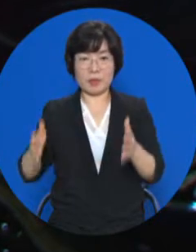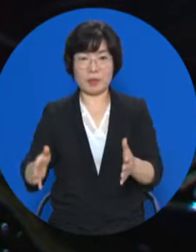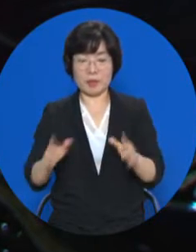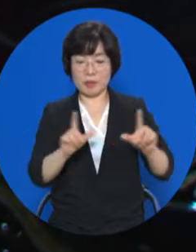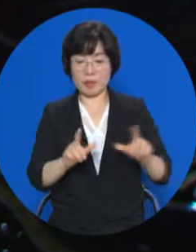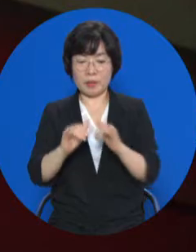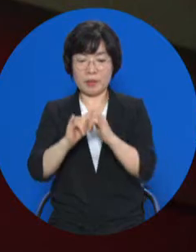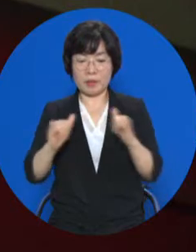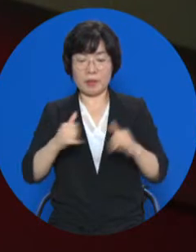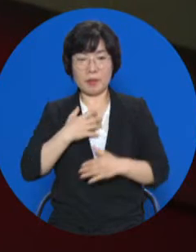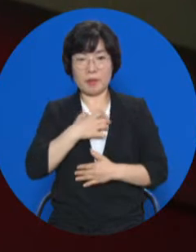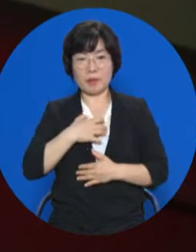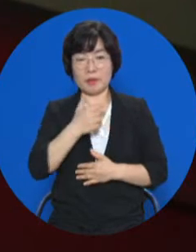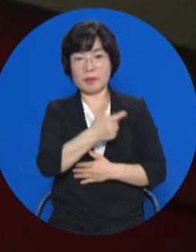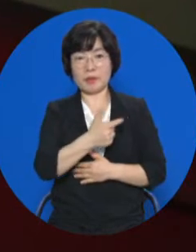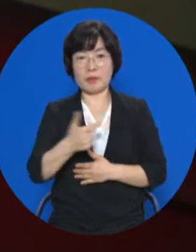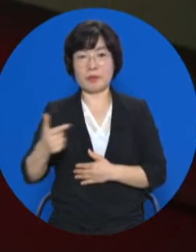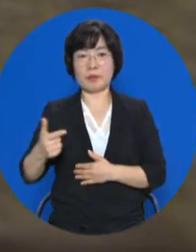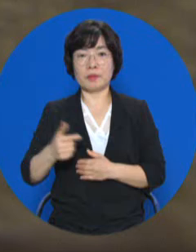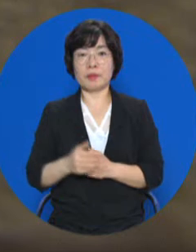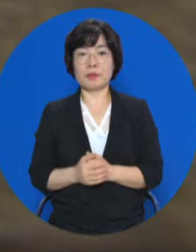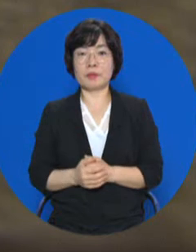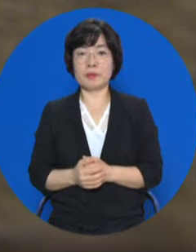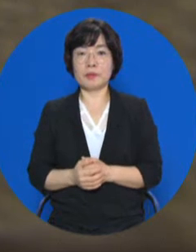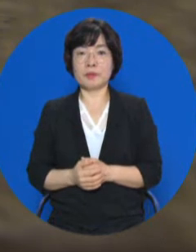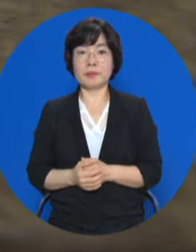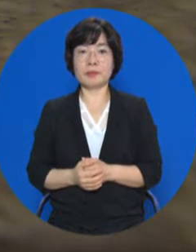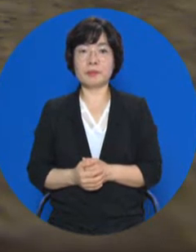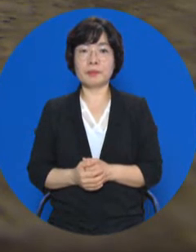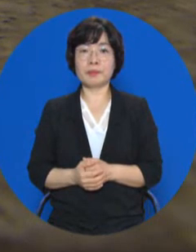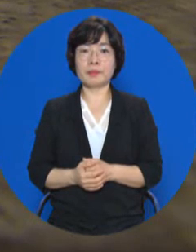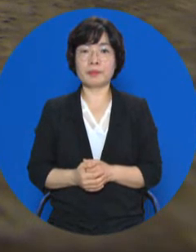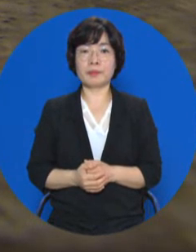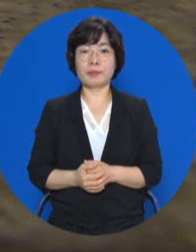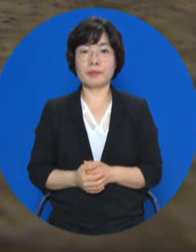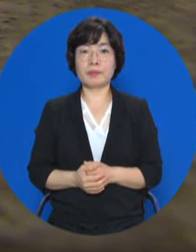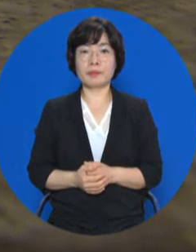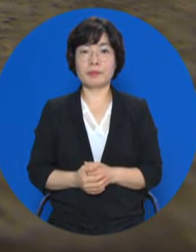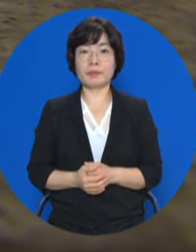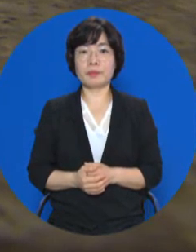입주민들의 소갈이가 갈수록 깊어지고 있습니다. MBC 뉴스 조희원입니다.